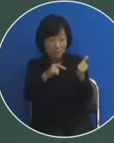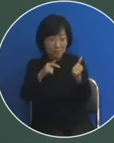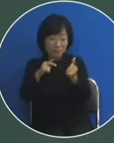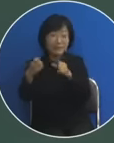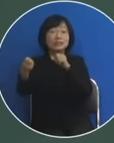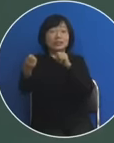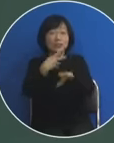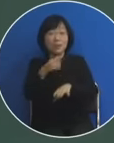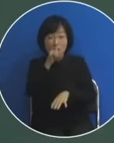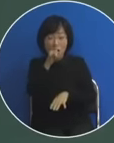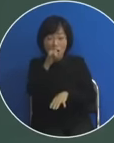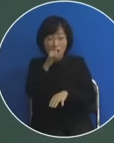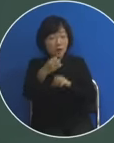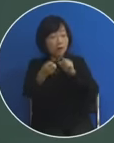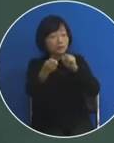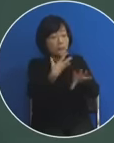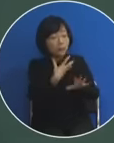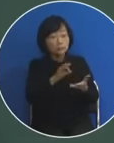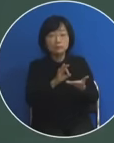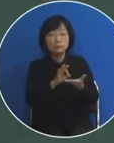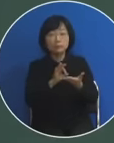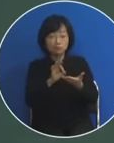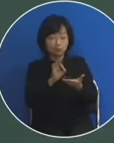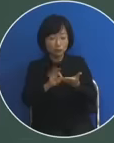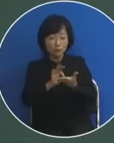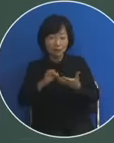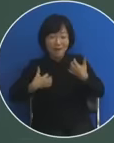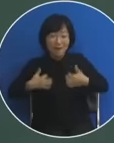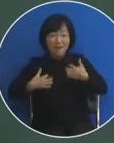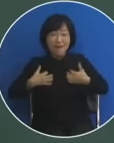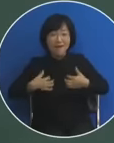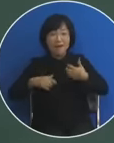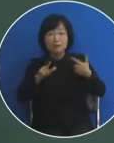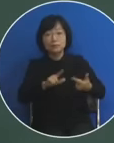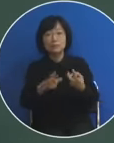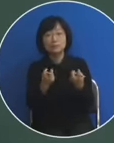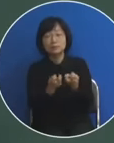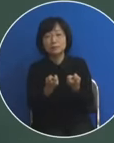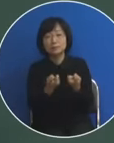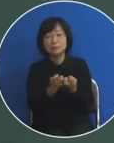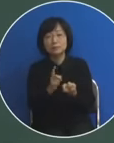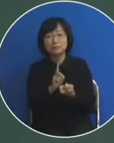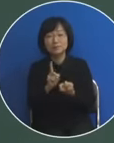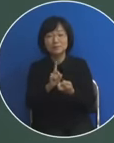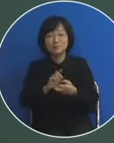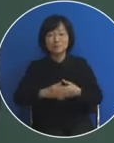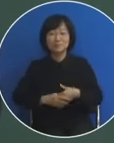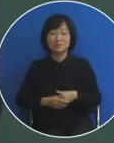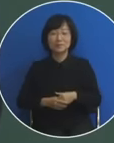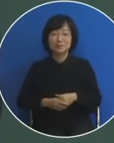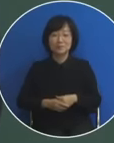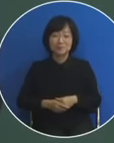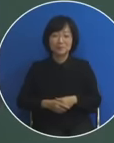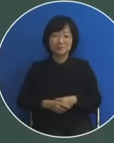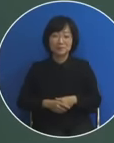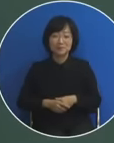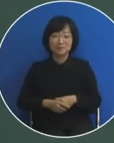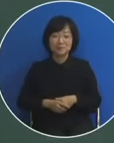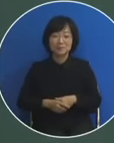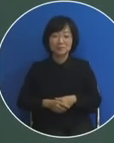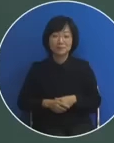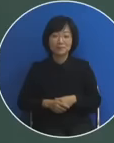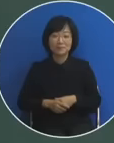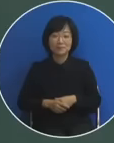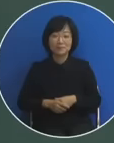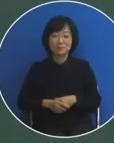그걸 누리겠냐? It's a sure fact that those who saw God's absolute goal received answers, and how can we enjoy that? 예, 그게 바로